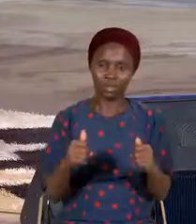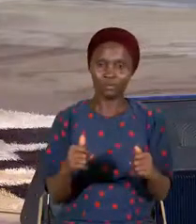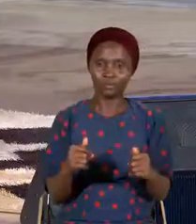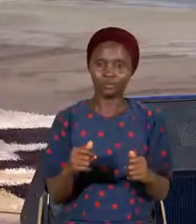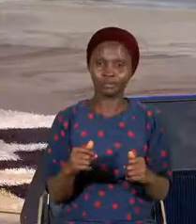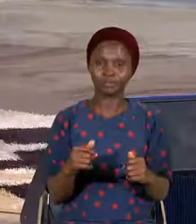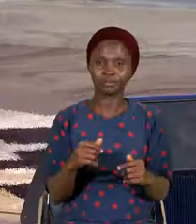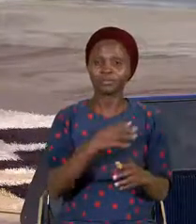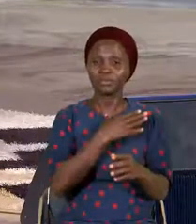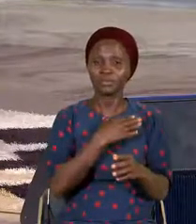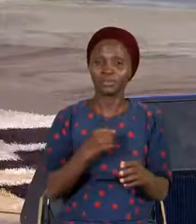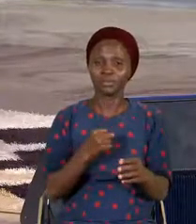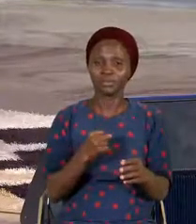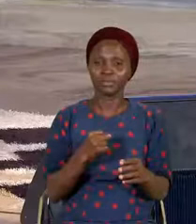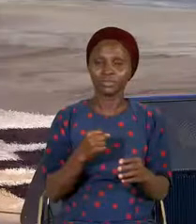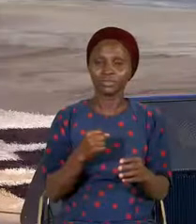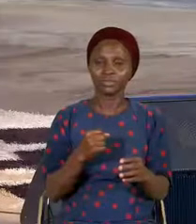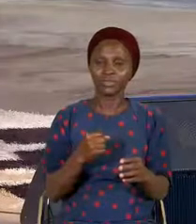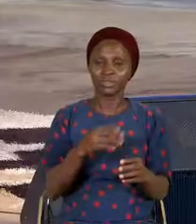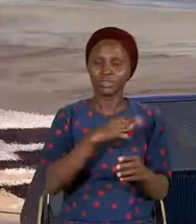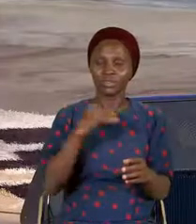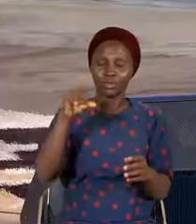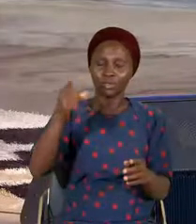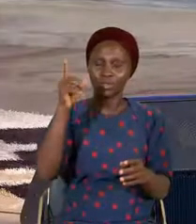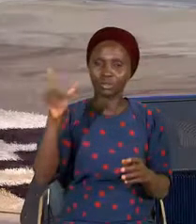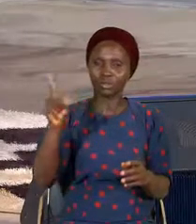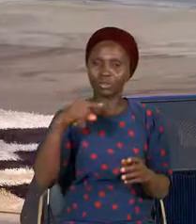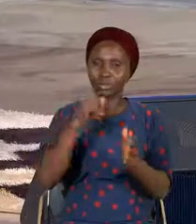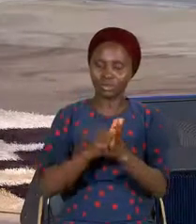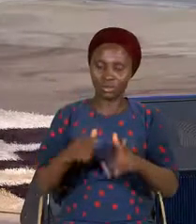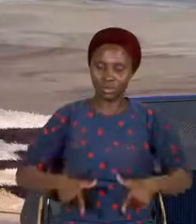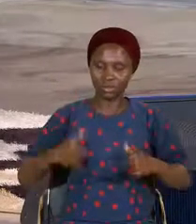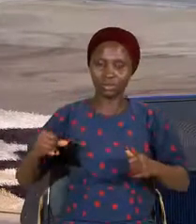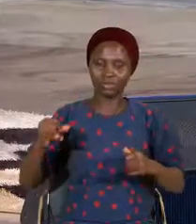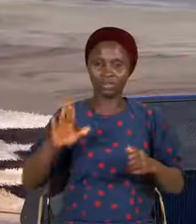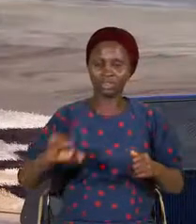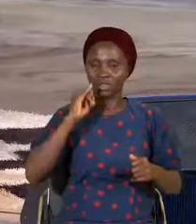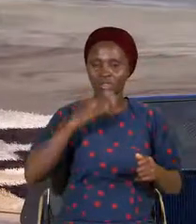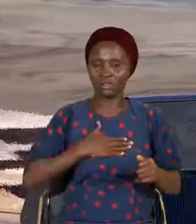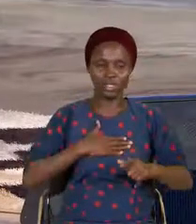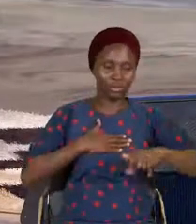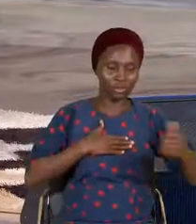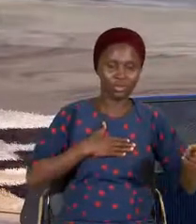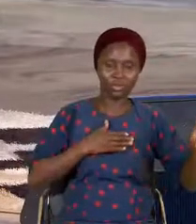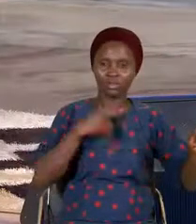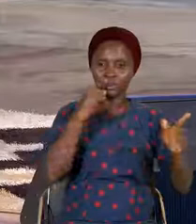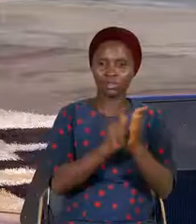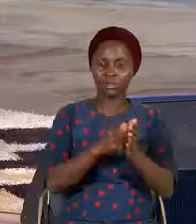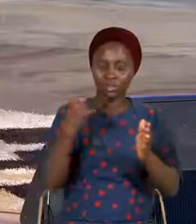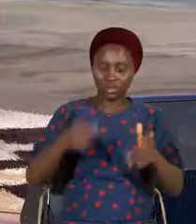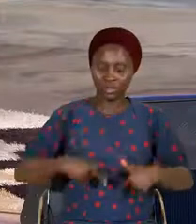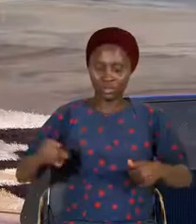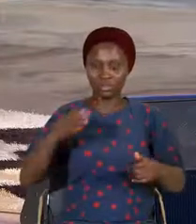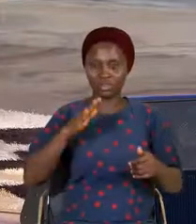dit, l'enfant vivant est mien. L'autre a dit, l'enfant vivant est mien. Mais la sagesse pour aider d'autres personnes,